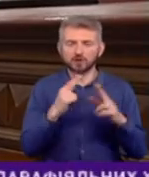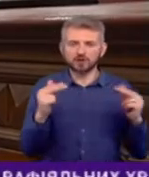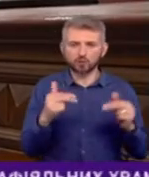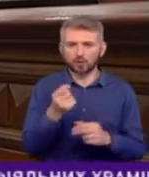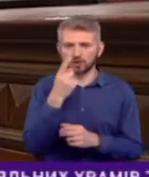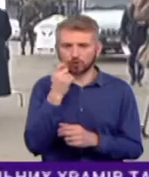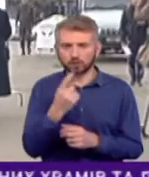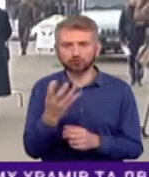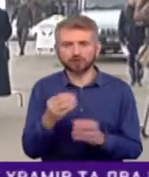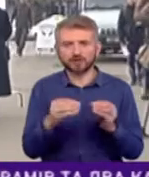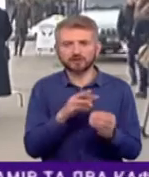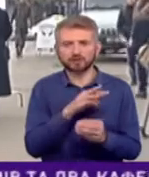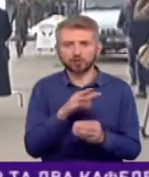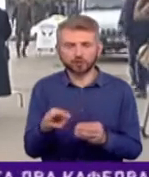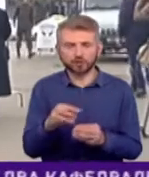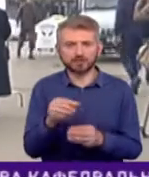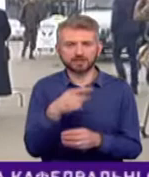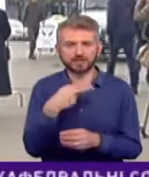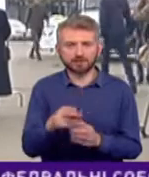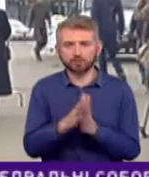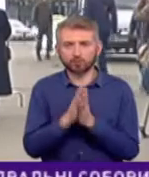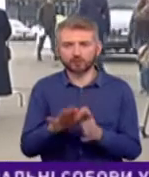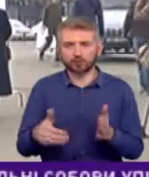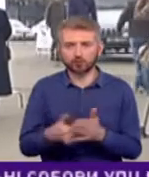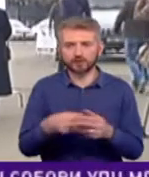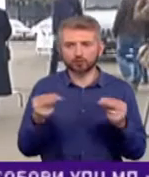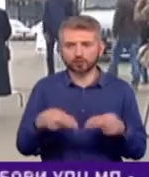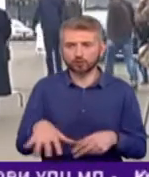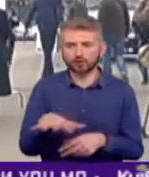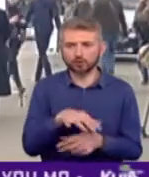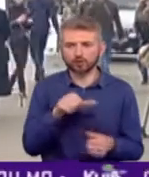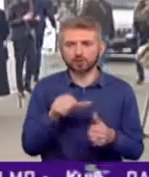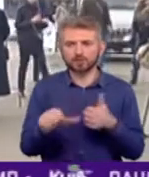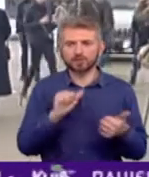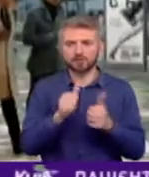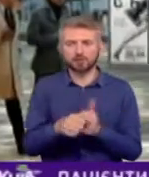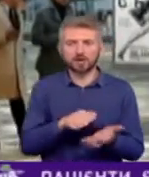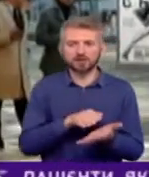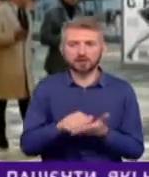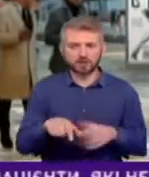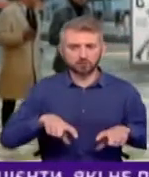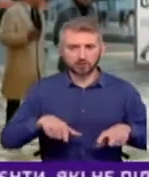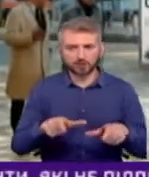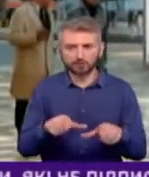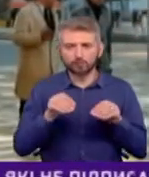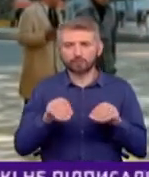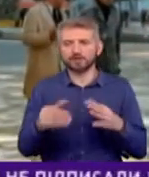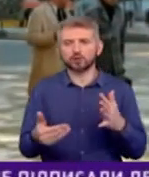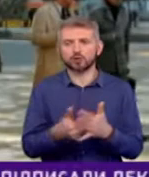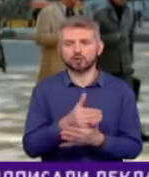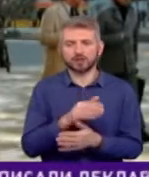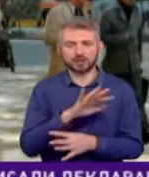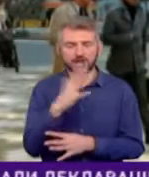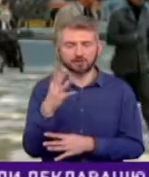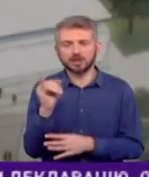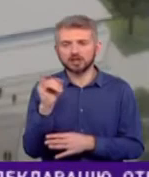мільйонів євро дорожники просять на оновлення контрактової площі. Окрім заміни асфальту бруківкою, висадження нових зелених насаджень